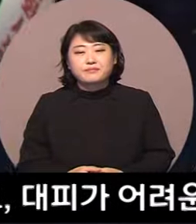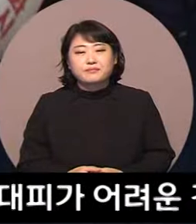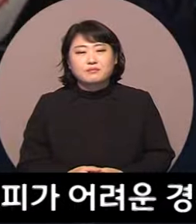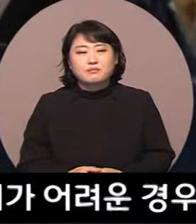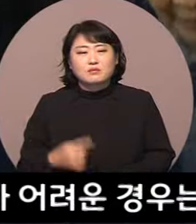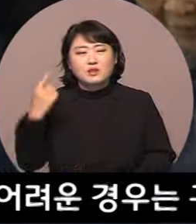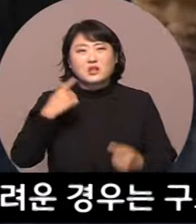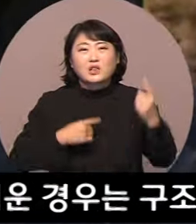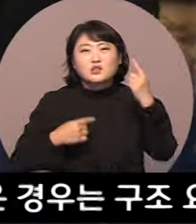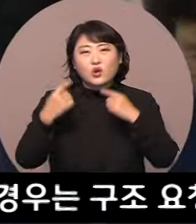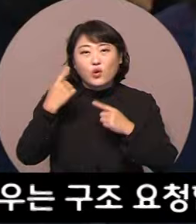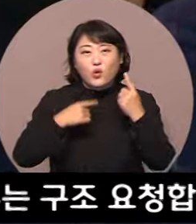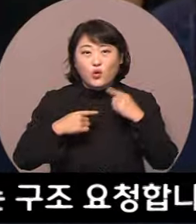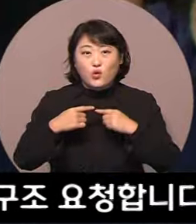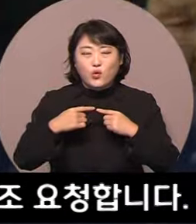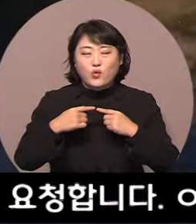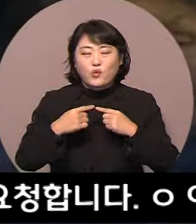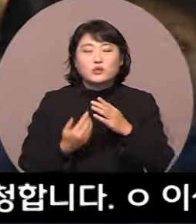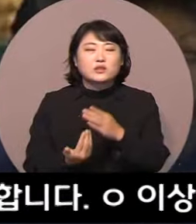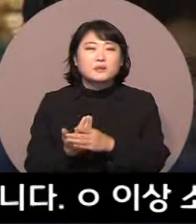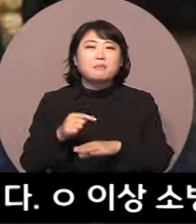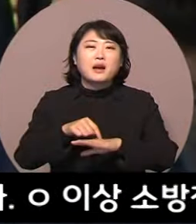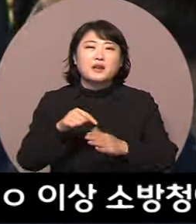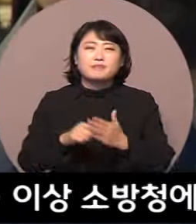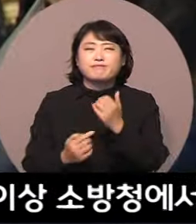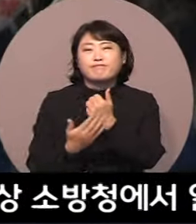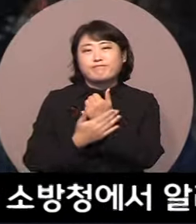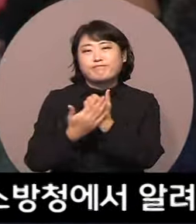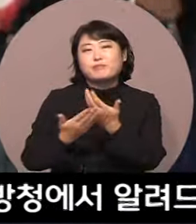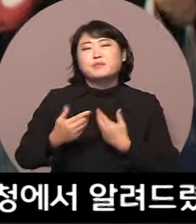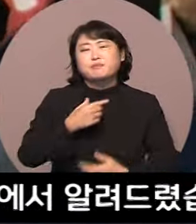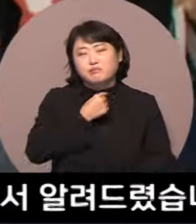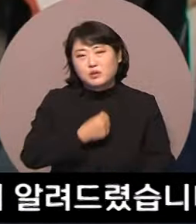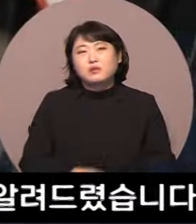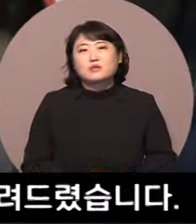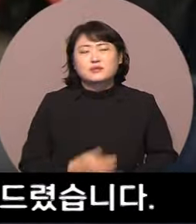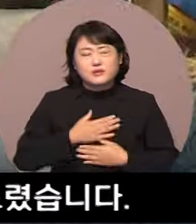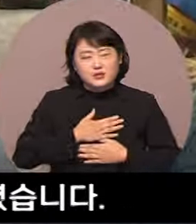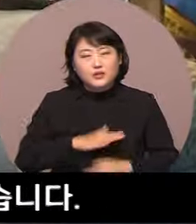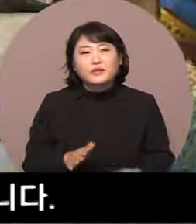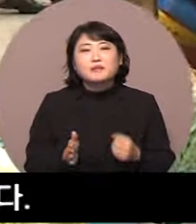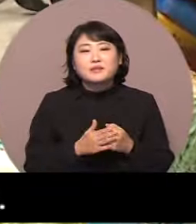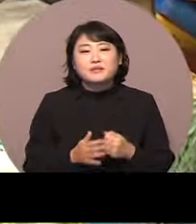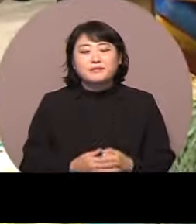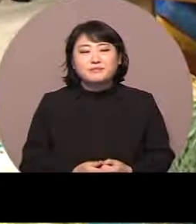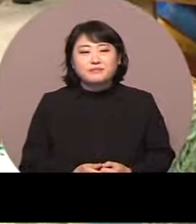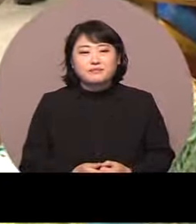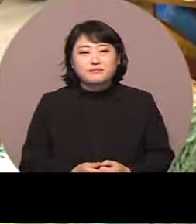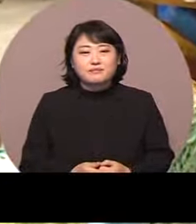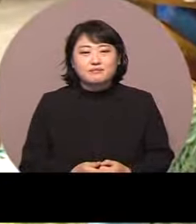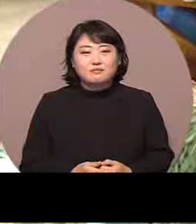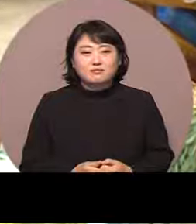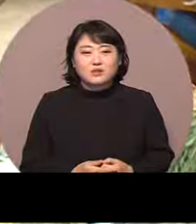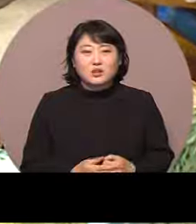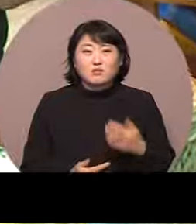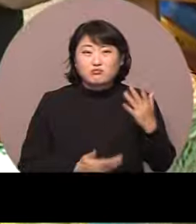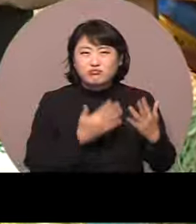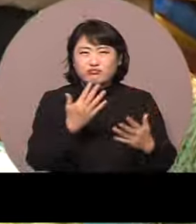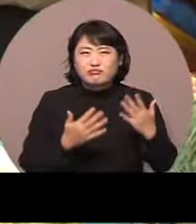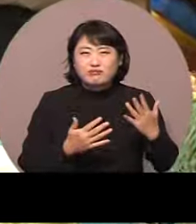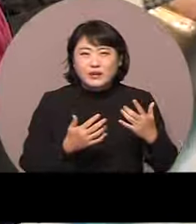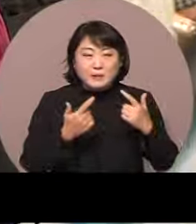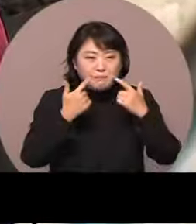입은 마음을 좀 달래줬으면 좋겠지요. 사람들이 너무 어렵잖아요. 지쳤잖아요. 아직 화마가 지난